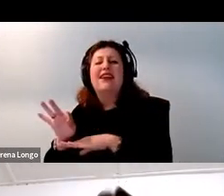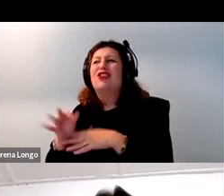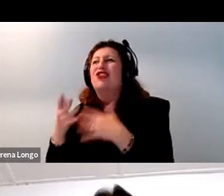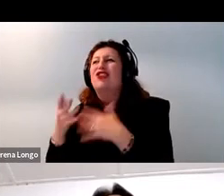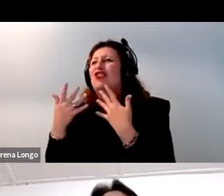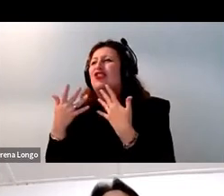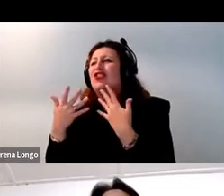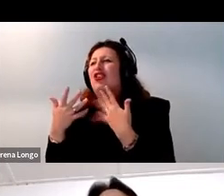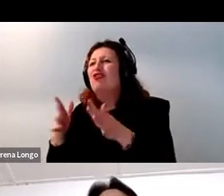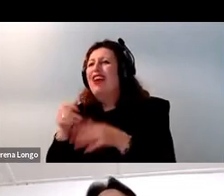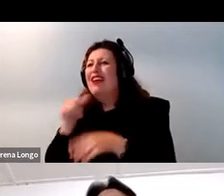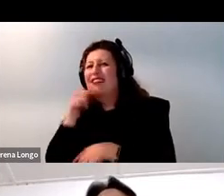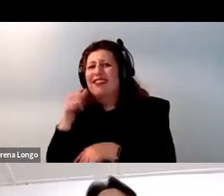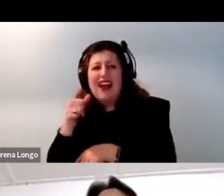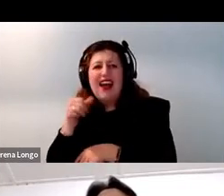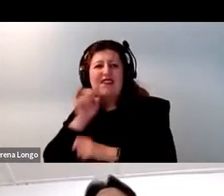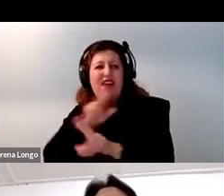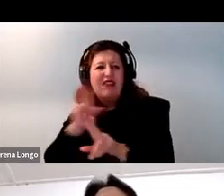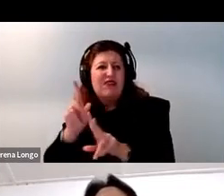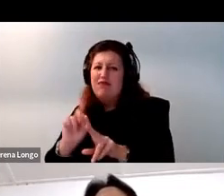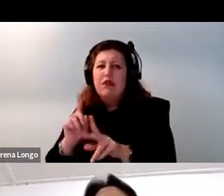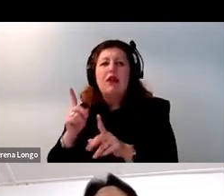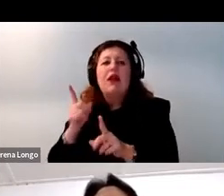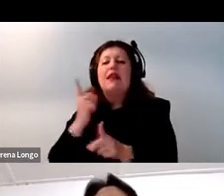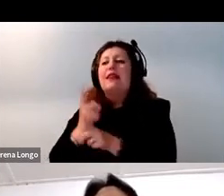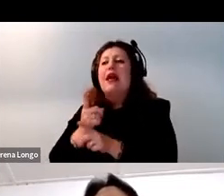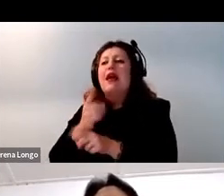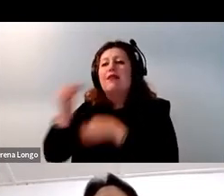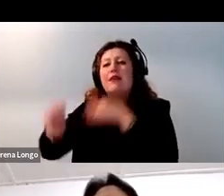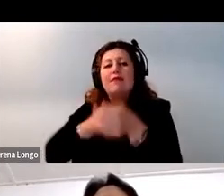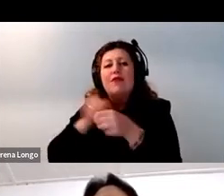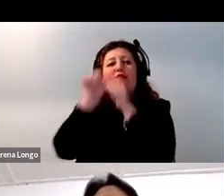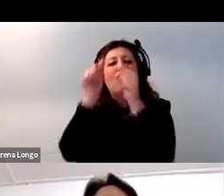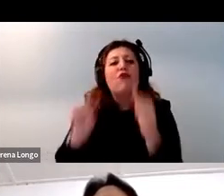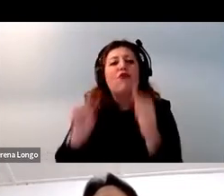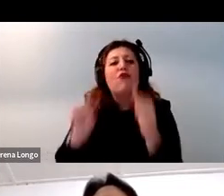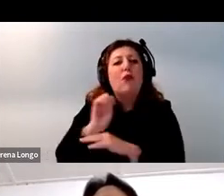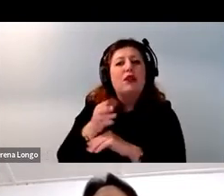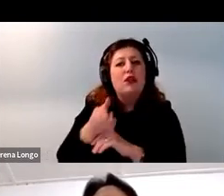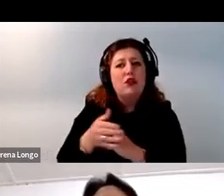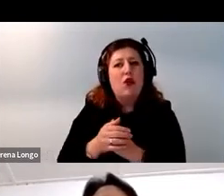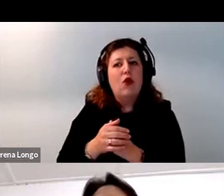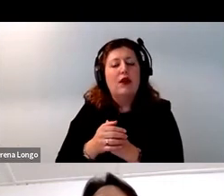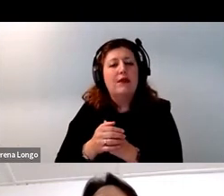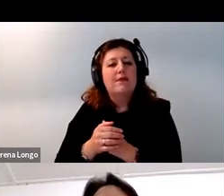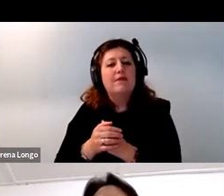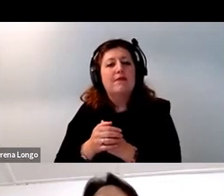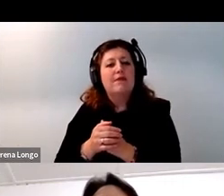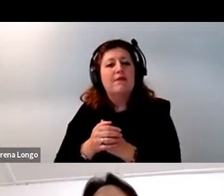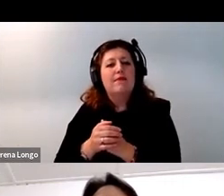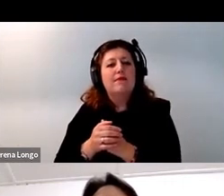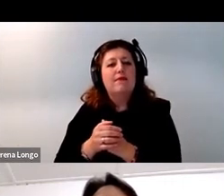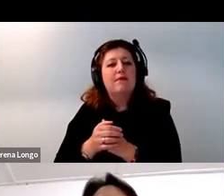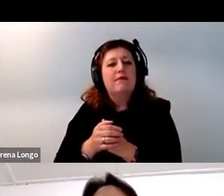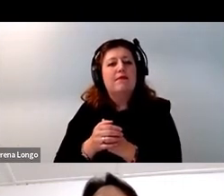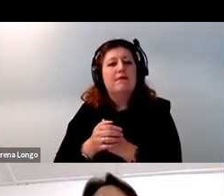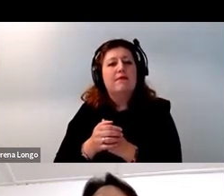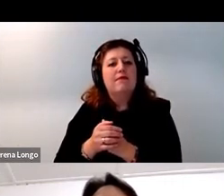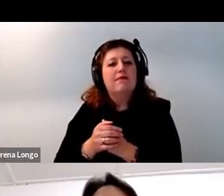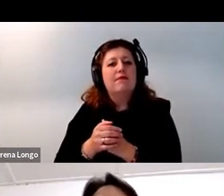appunto sono già stati formati. Anche perché poi Paola è la persona più giusta rispetto